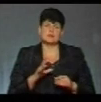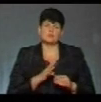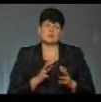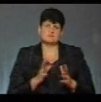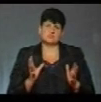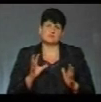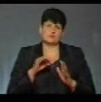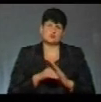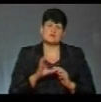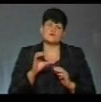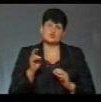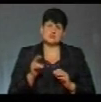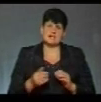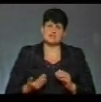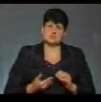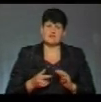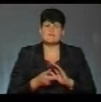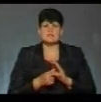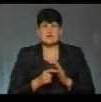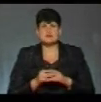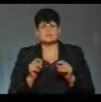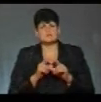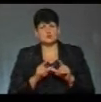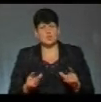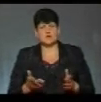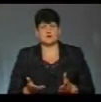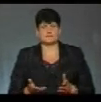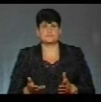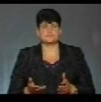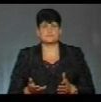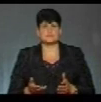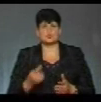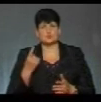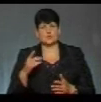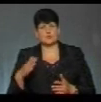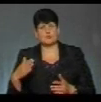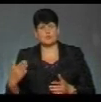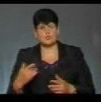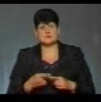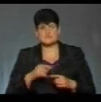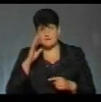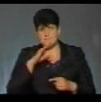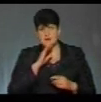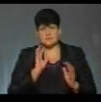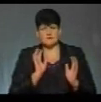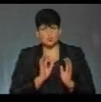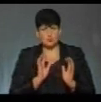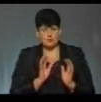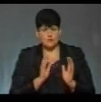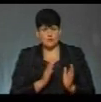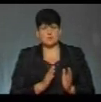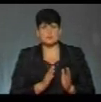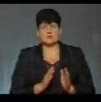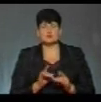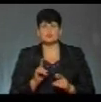в соціальне життя, в класі, в школі, в гуртки, так? З одного боку, це є і батьківська турбота, і